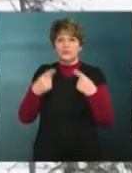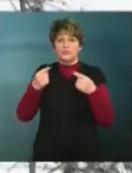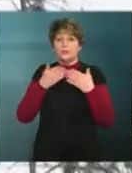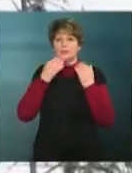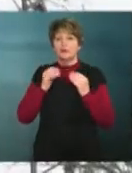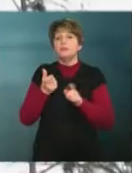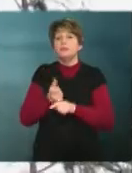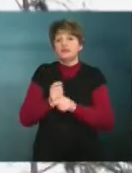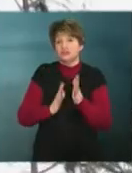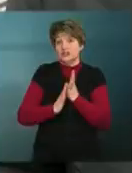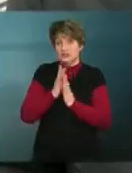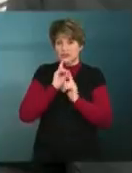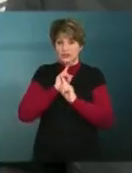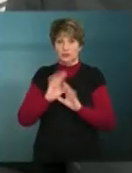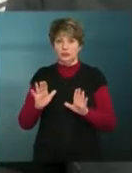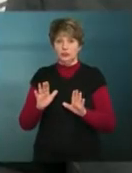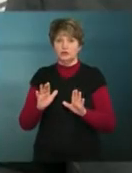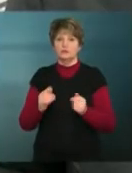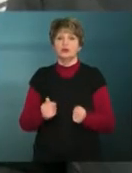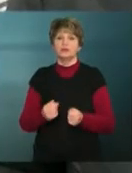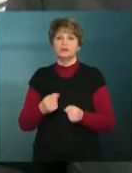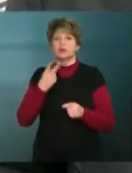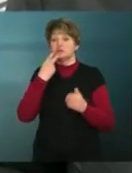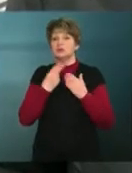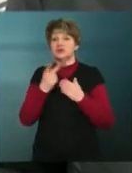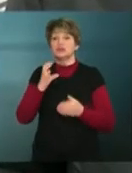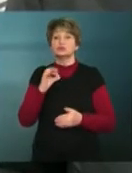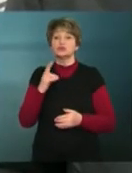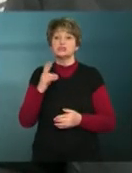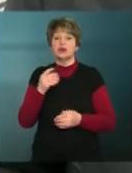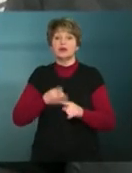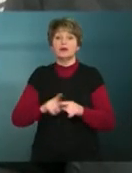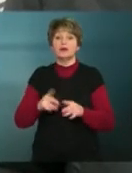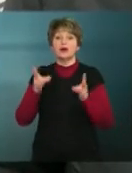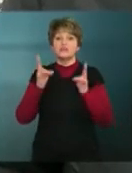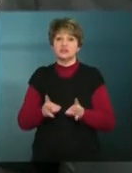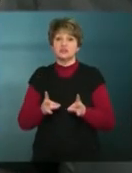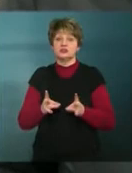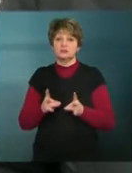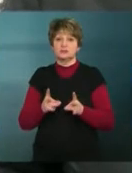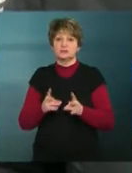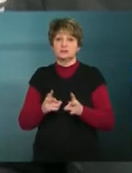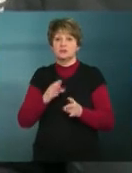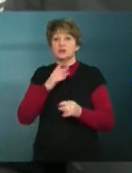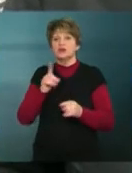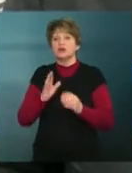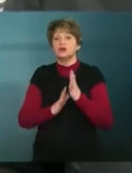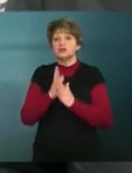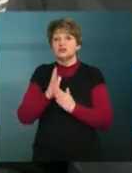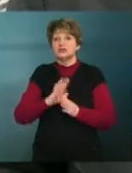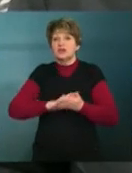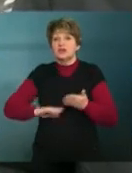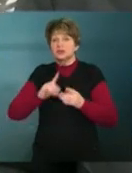більше рости не будуть. В основному постраждала сосна. Вона постраждала до ступеня припинення росту. Відповідно до санітарних